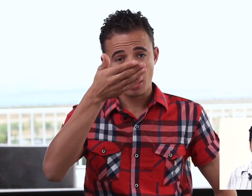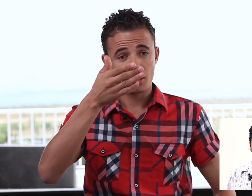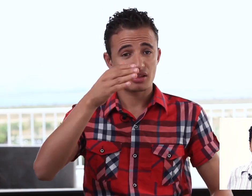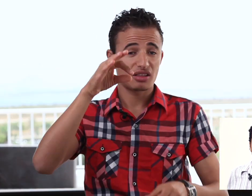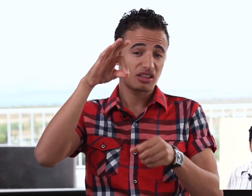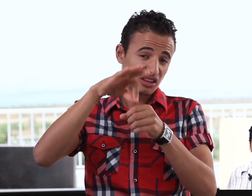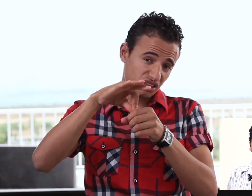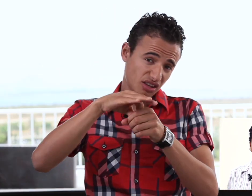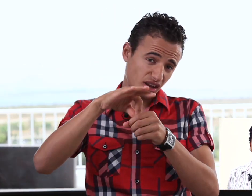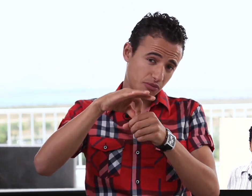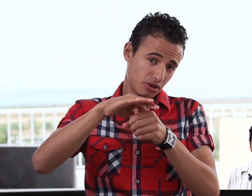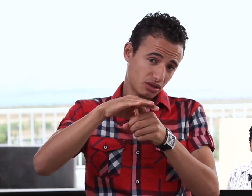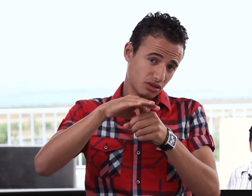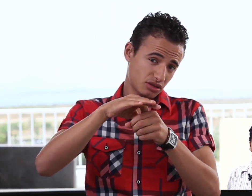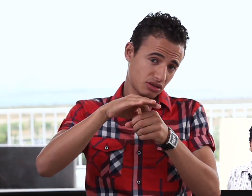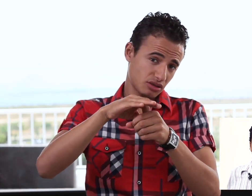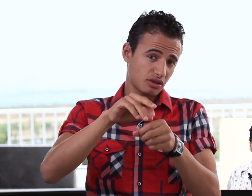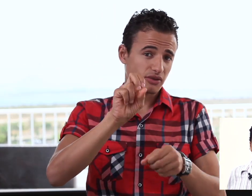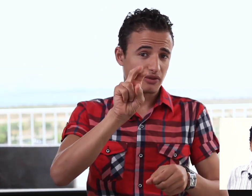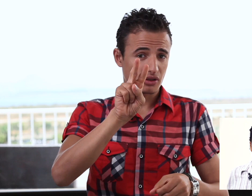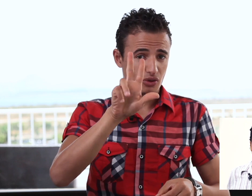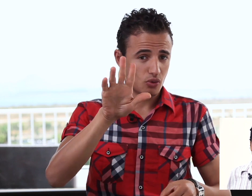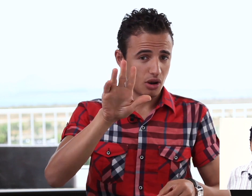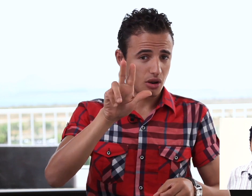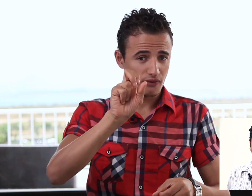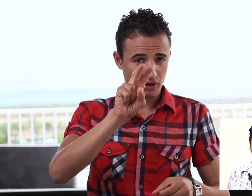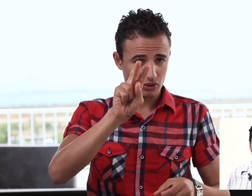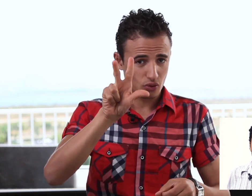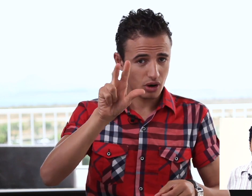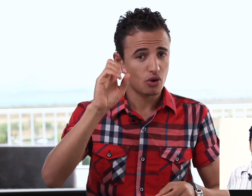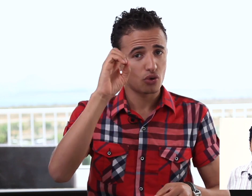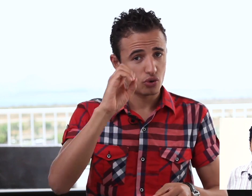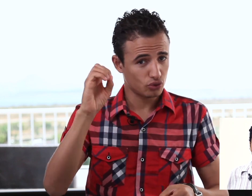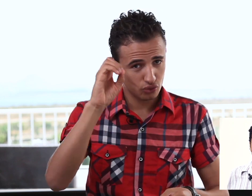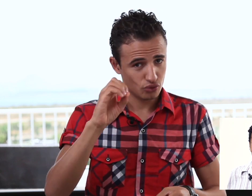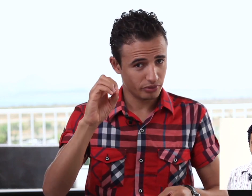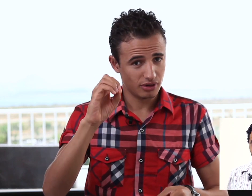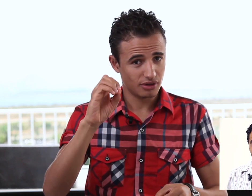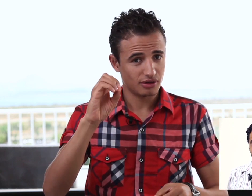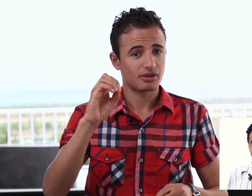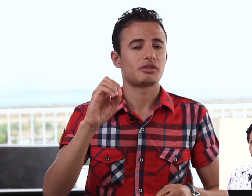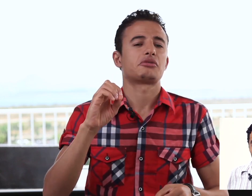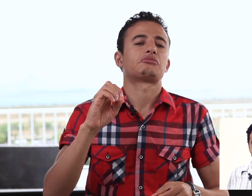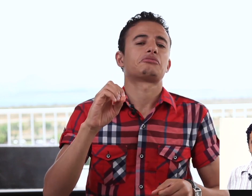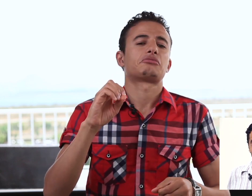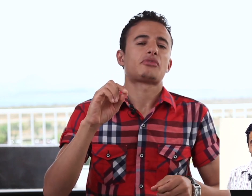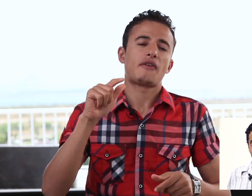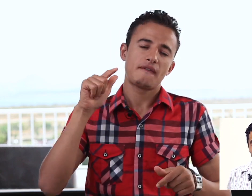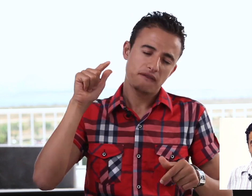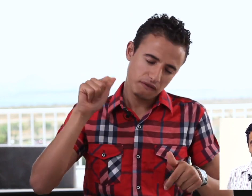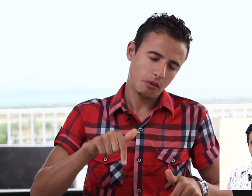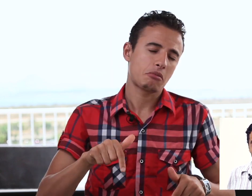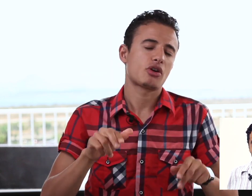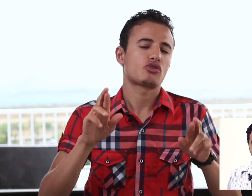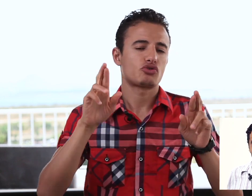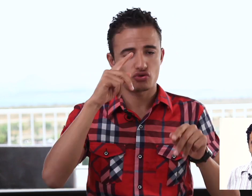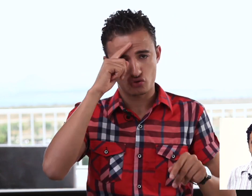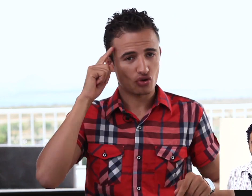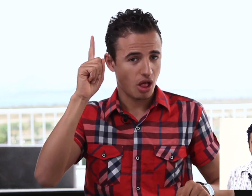ونتواصل مع صحابي ونعبر. بعد الانتخابات اللي هي 23 أكتوبر، شنو نجم